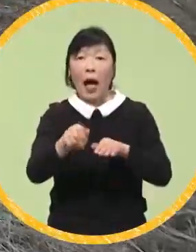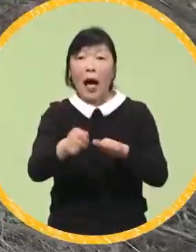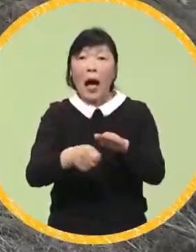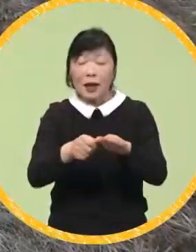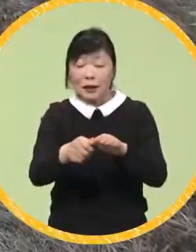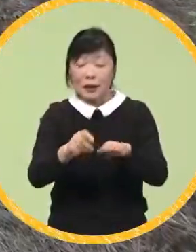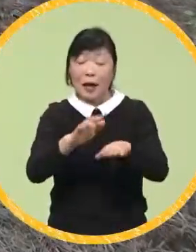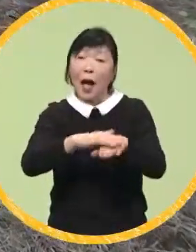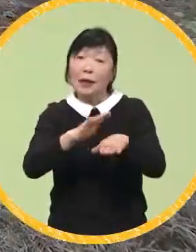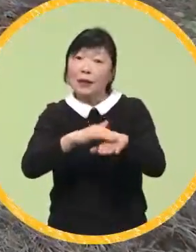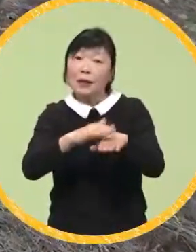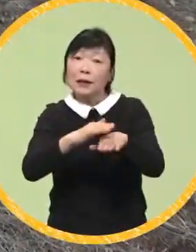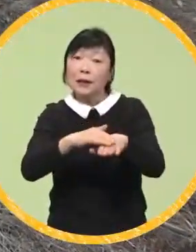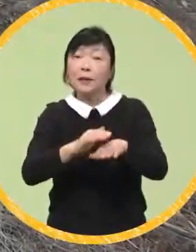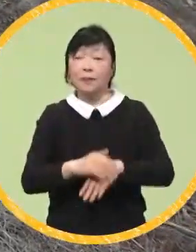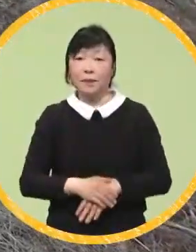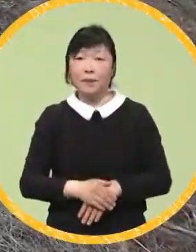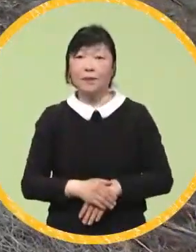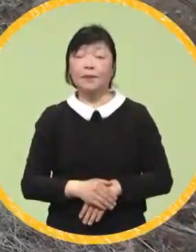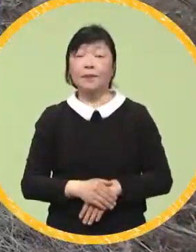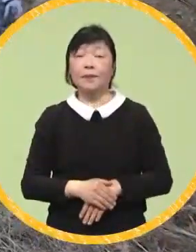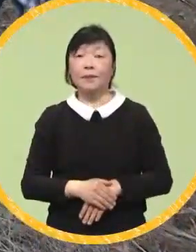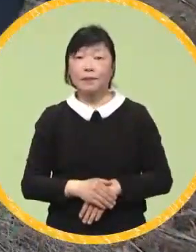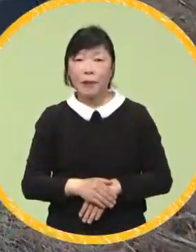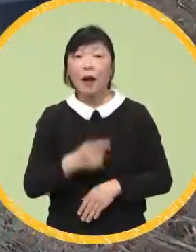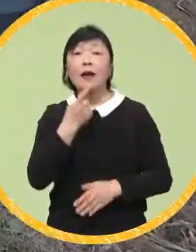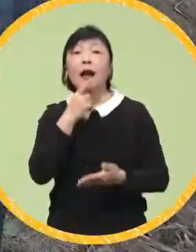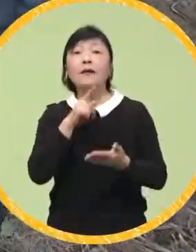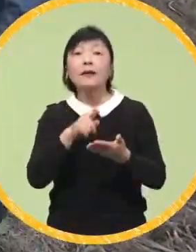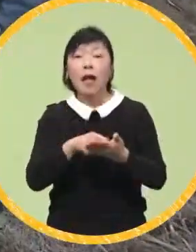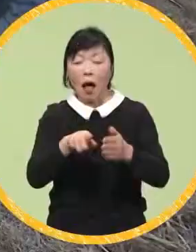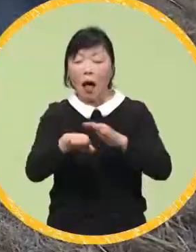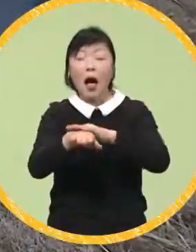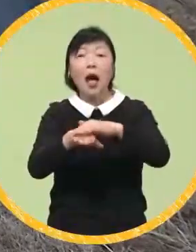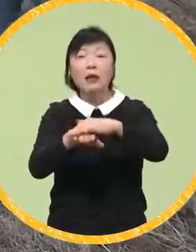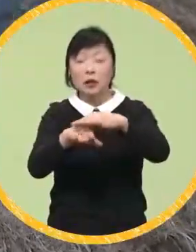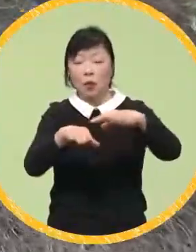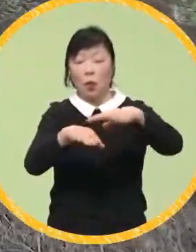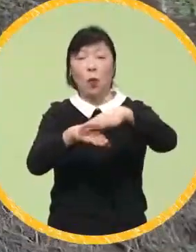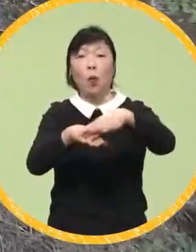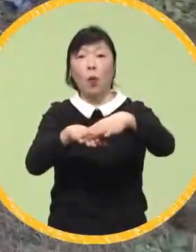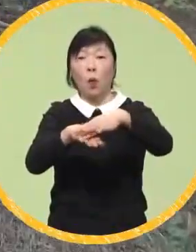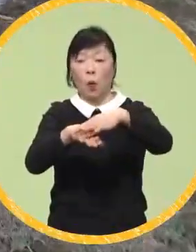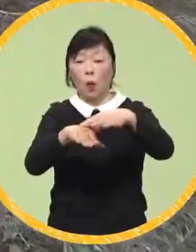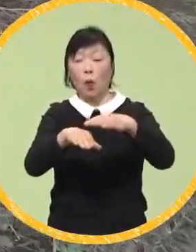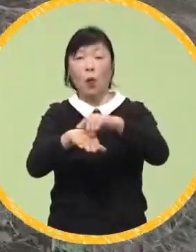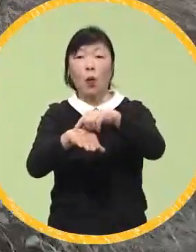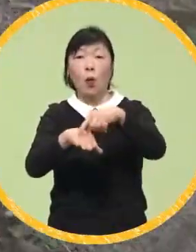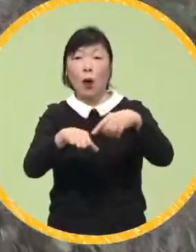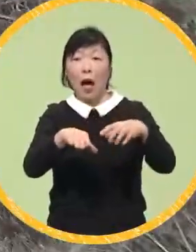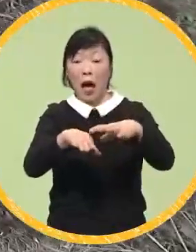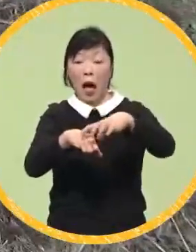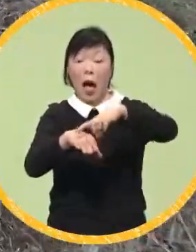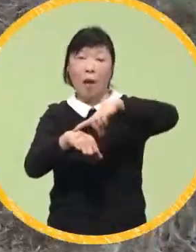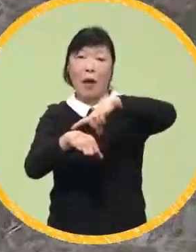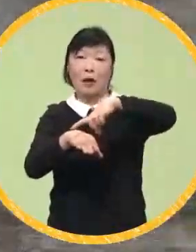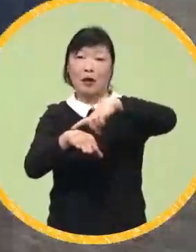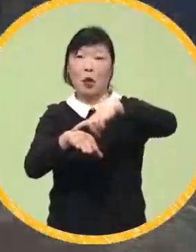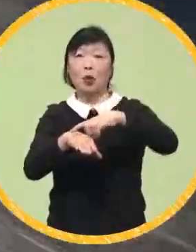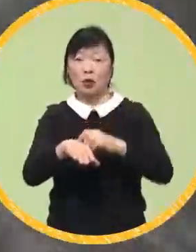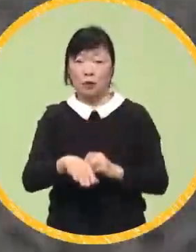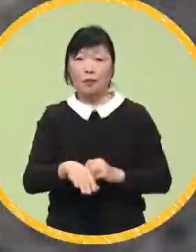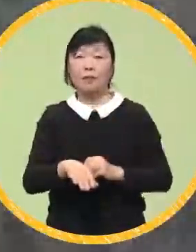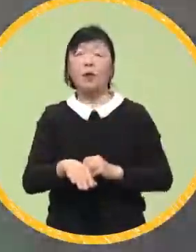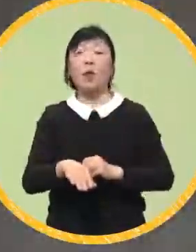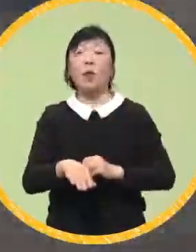ちゃんと尚早ですよねなってきますあるんですけどこれ簡単です足の母指球というマークつで言うと一番幅の広いだいたいこの